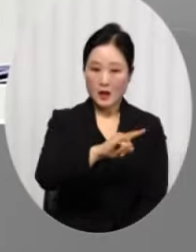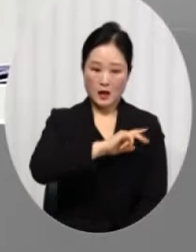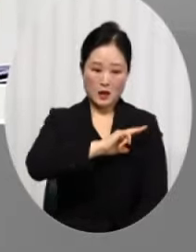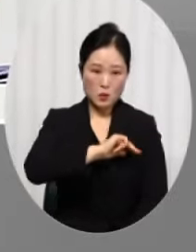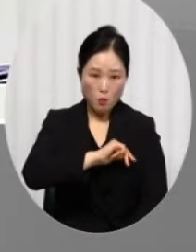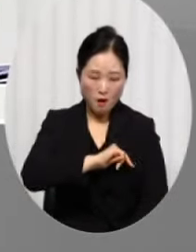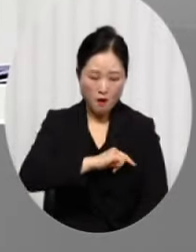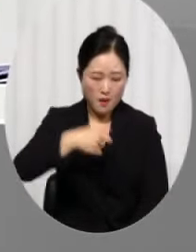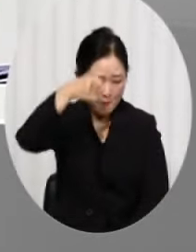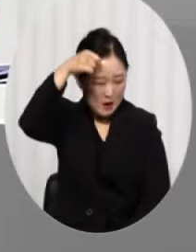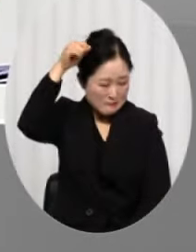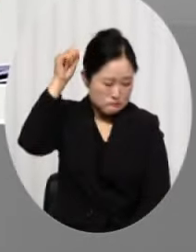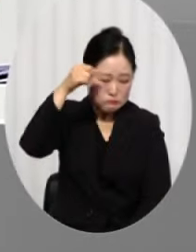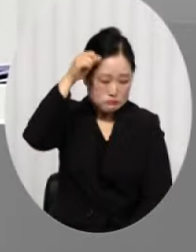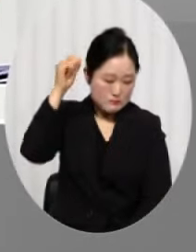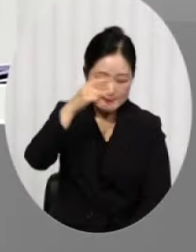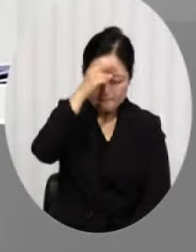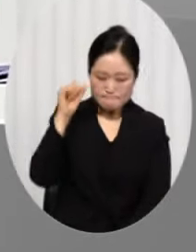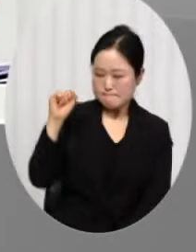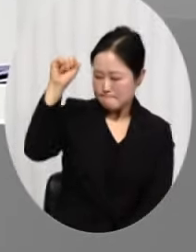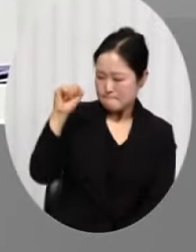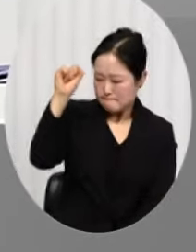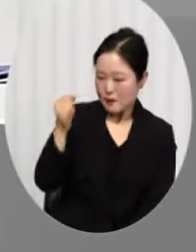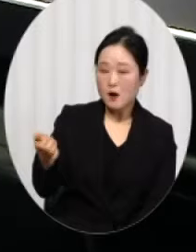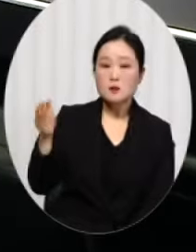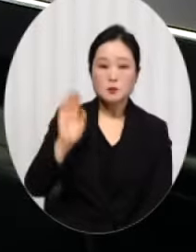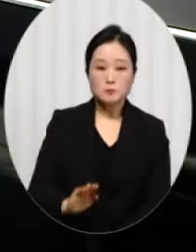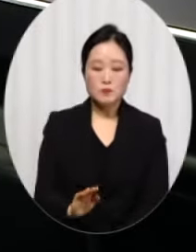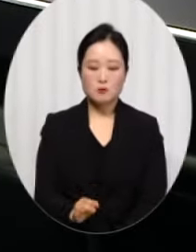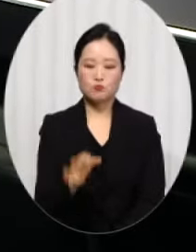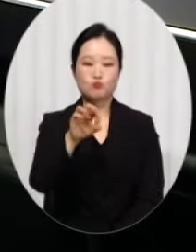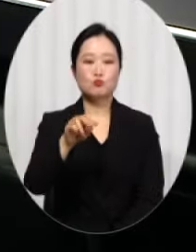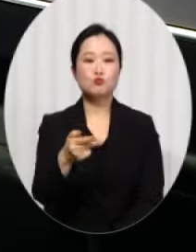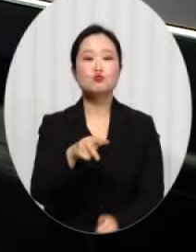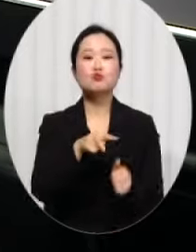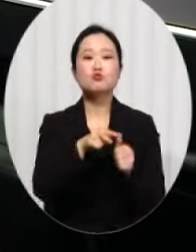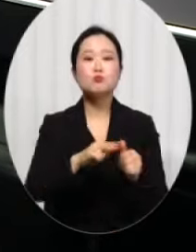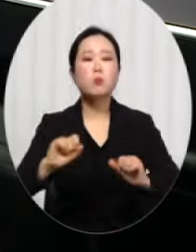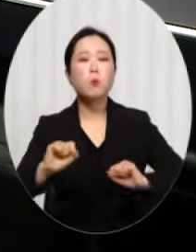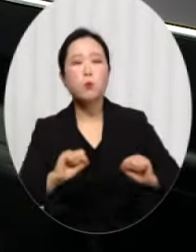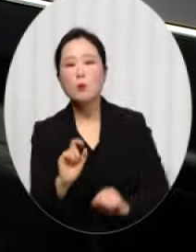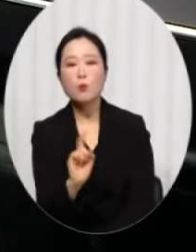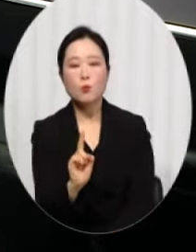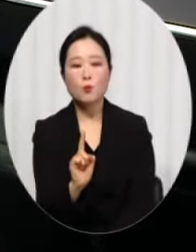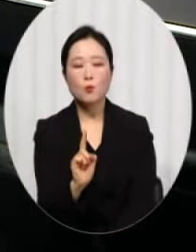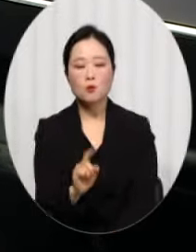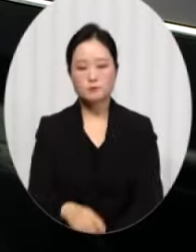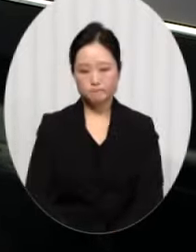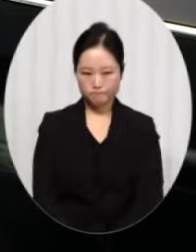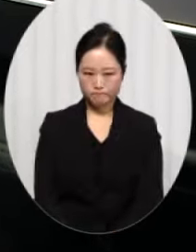했고요. 자꾸 사건을 사실을 왜 보도하지 않았으면 좋겠어요. 예, 주어진 시간이 다 되었습니다.